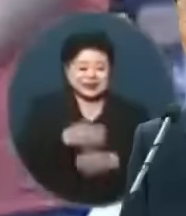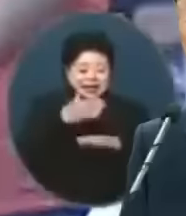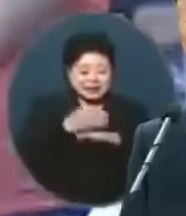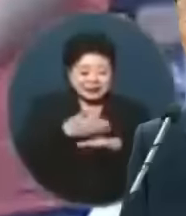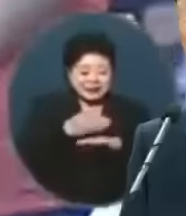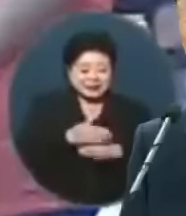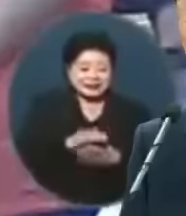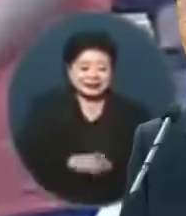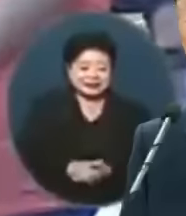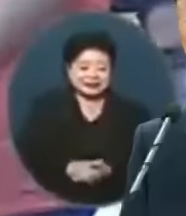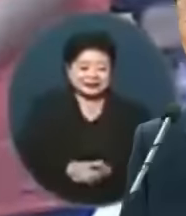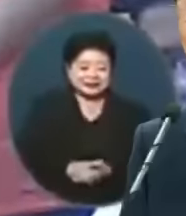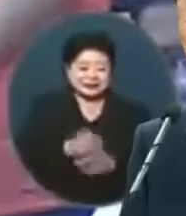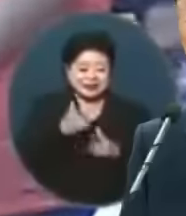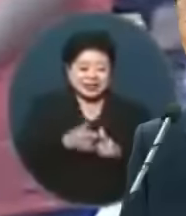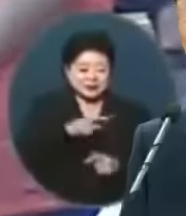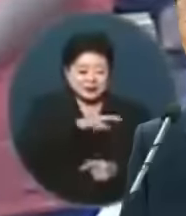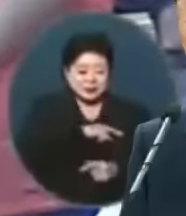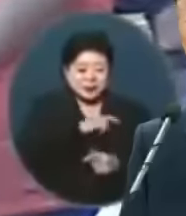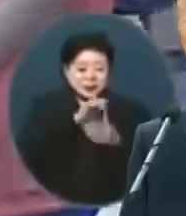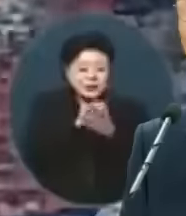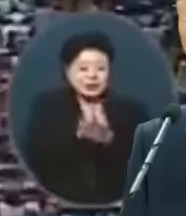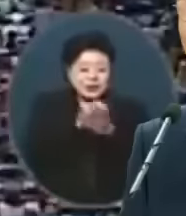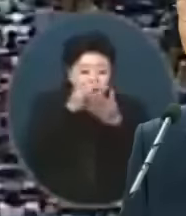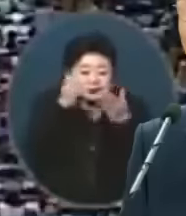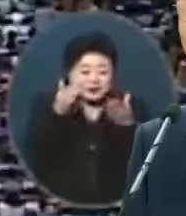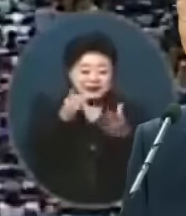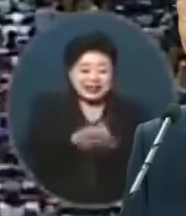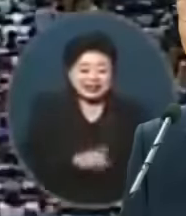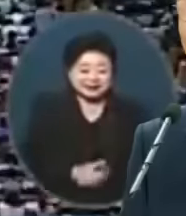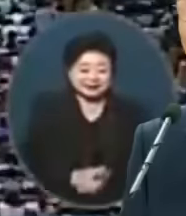감사합니다. 예수님 이름으로 기도드립니다.